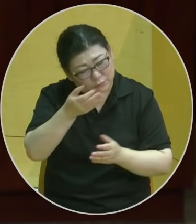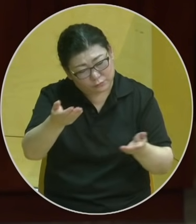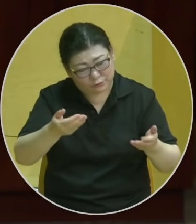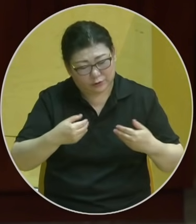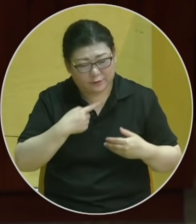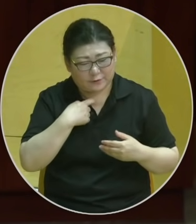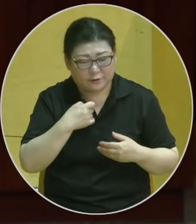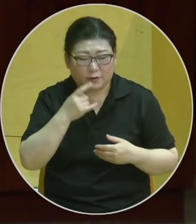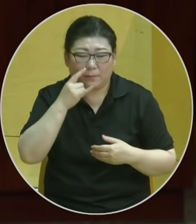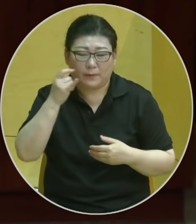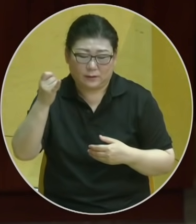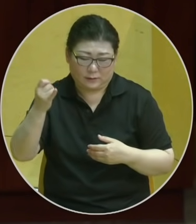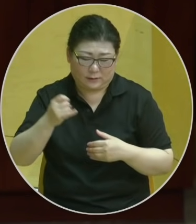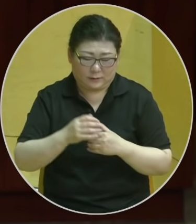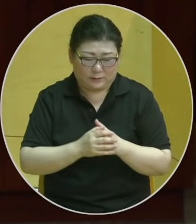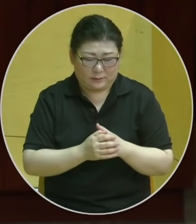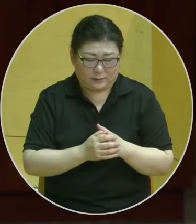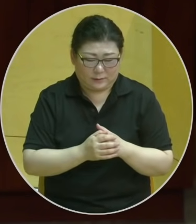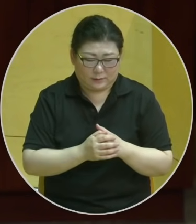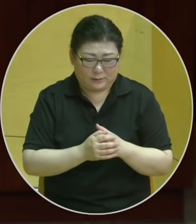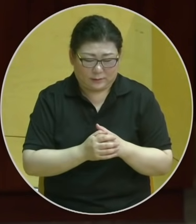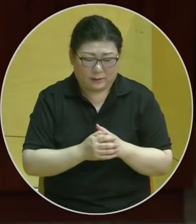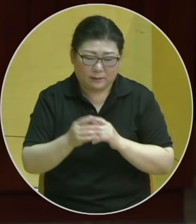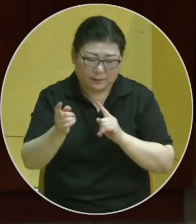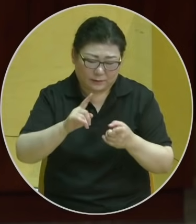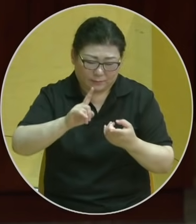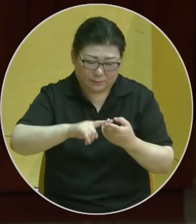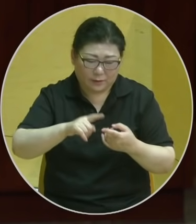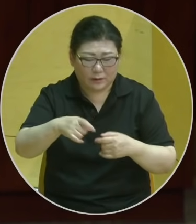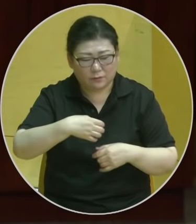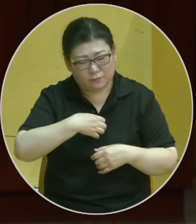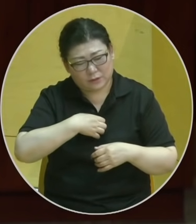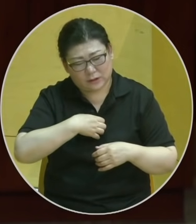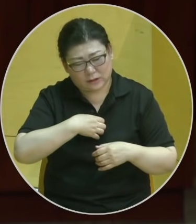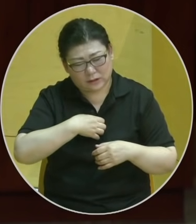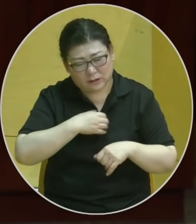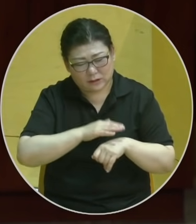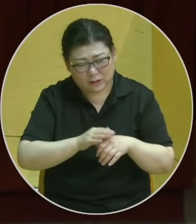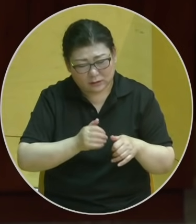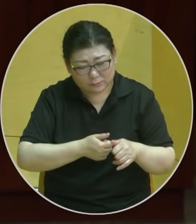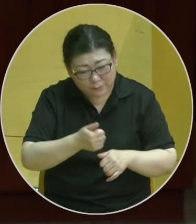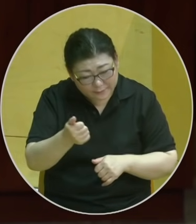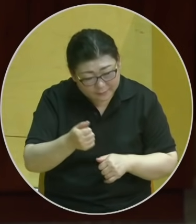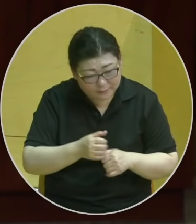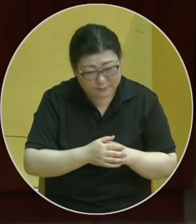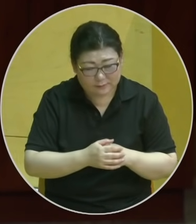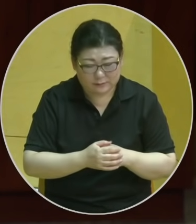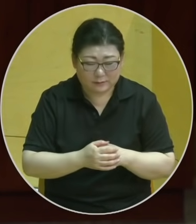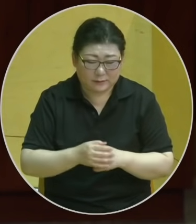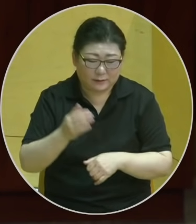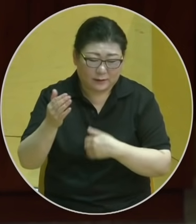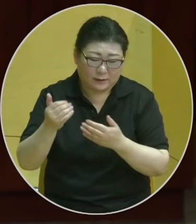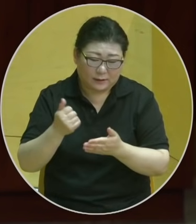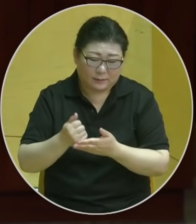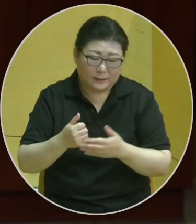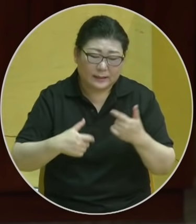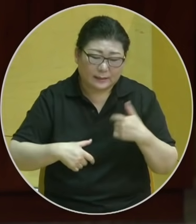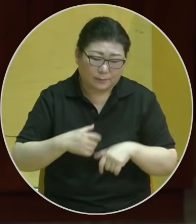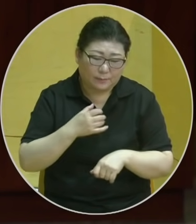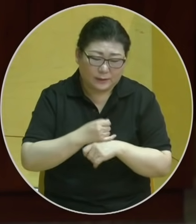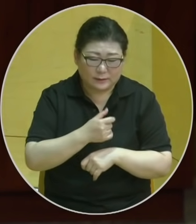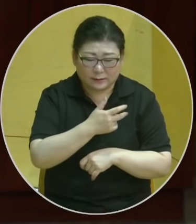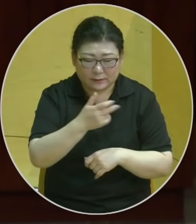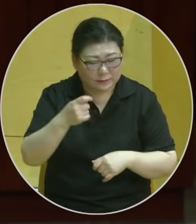말씀대로 이 위기의 시대를 극복해 나가는 하나님이 기뻐하시는 큰 영적 지도자가 되게 하시고 가정에도